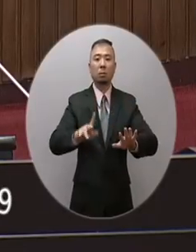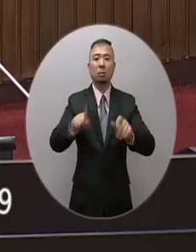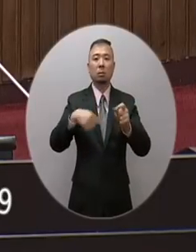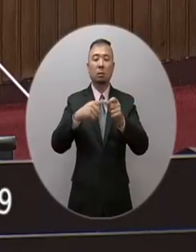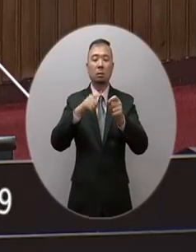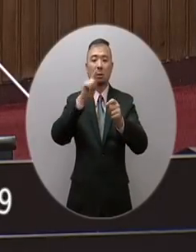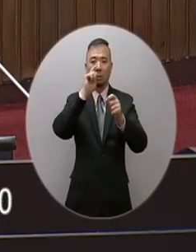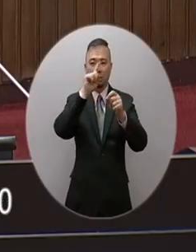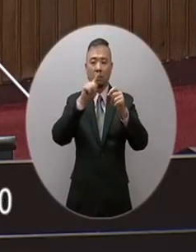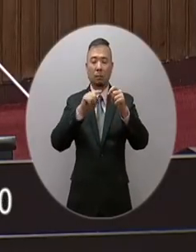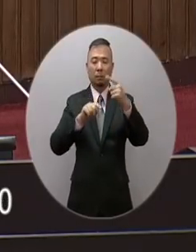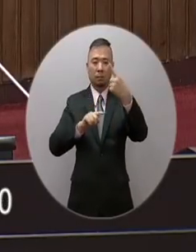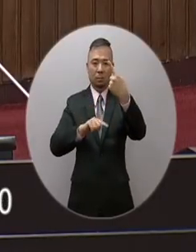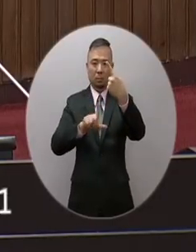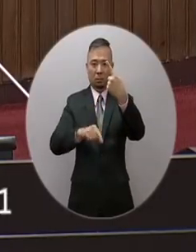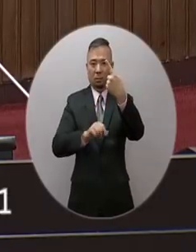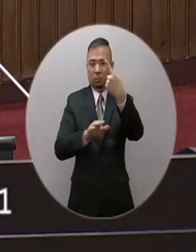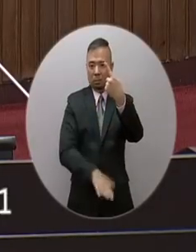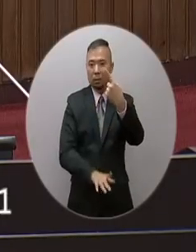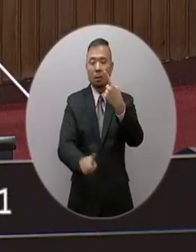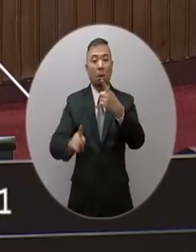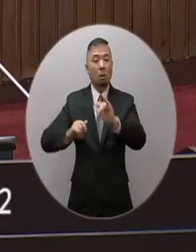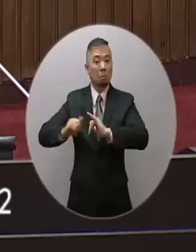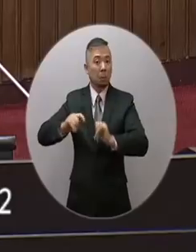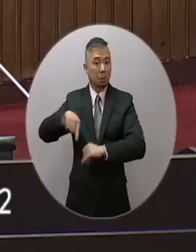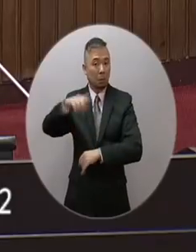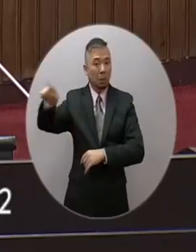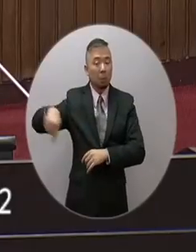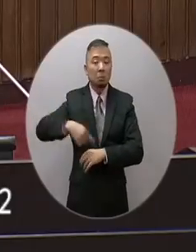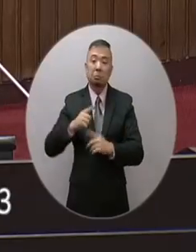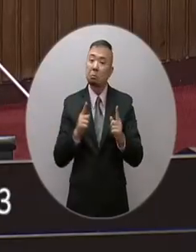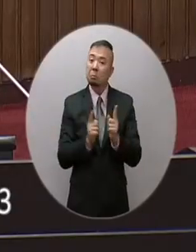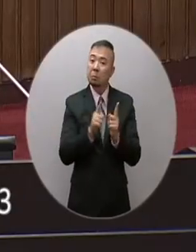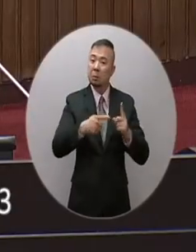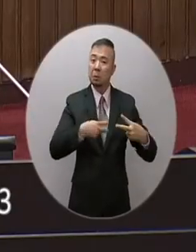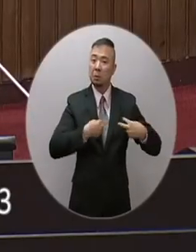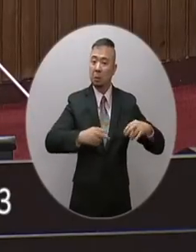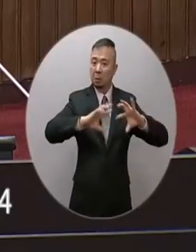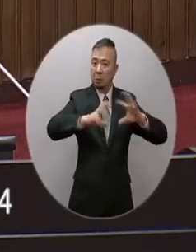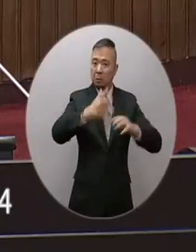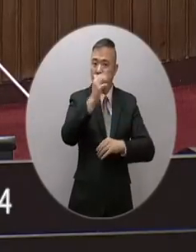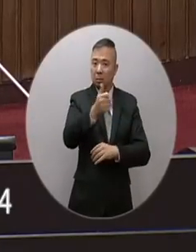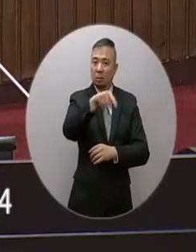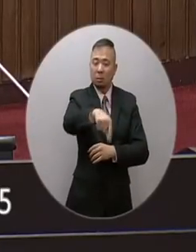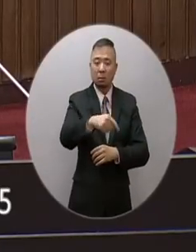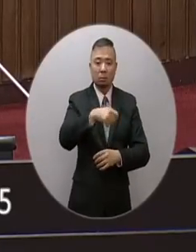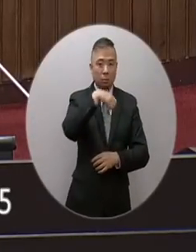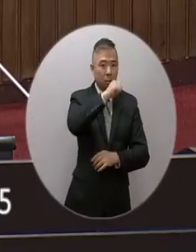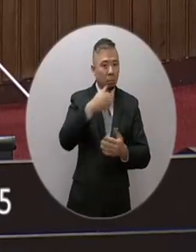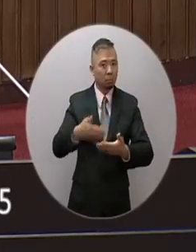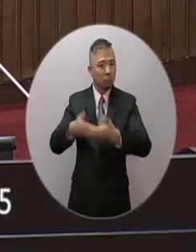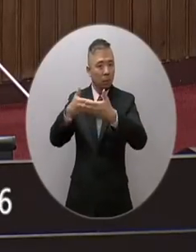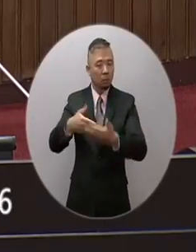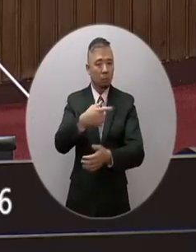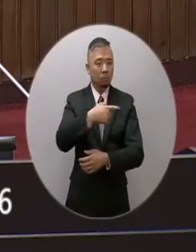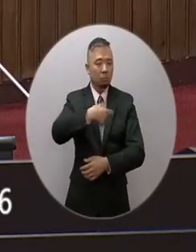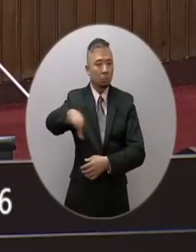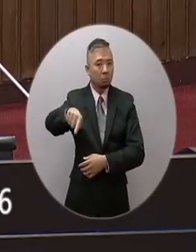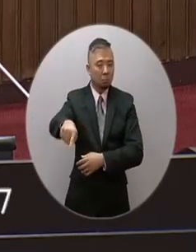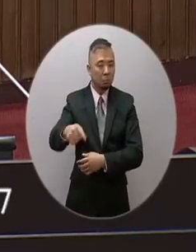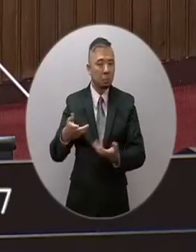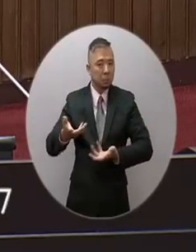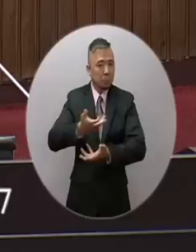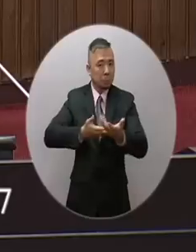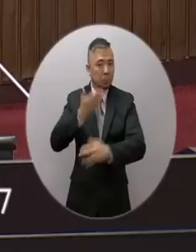金会民调显示，人民对蔡总统的两岸政策，由2016年